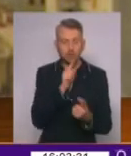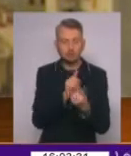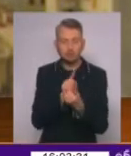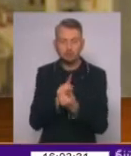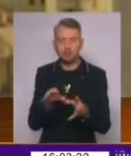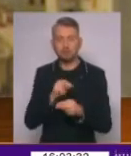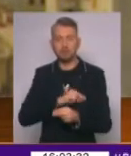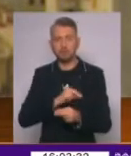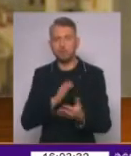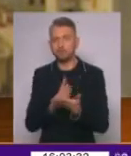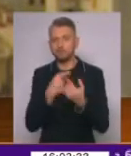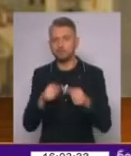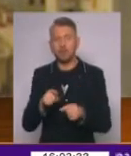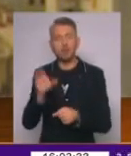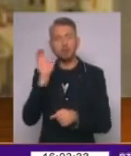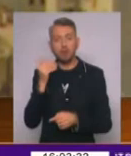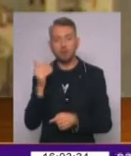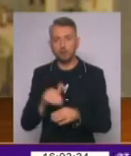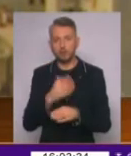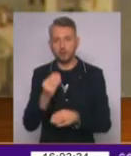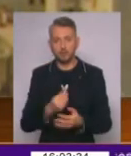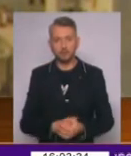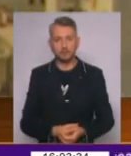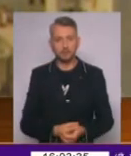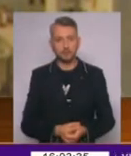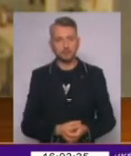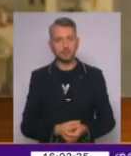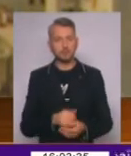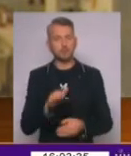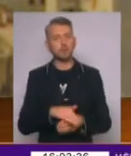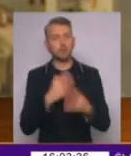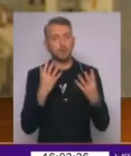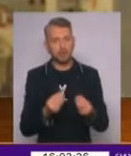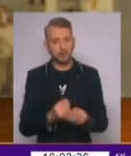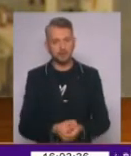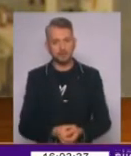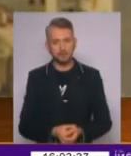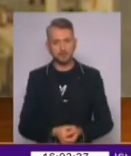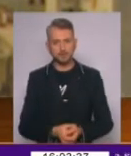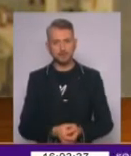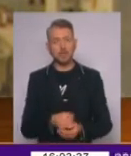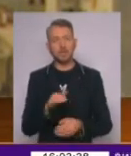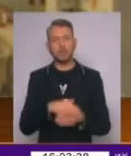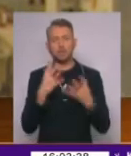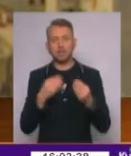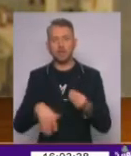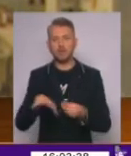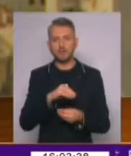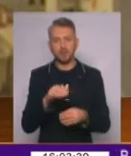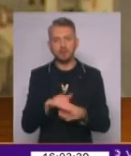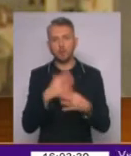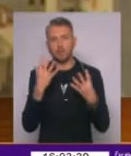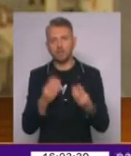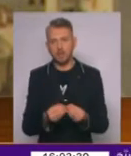абсолютно інша історія. Слухаємо вас. Добрий день. Добрий день. Добрий день, прошу. Добрий день всім. Добрий